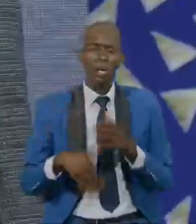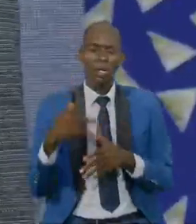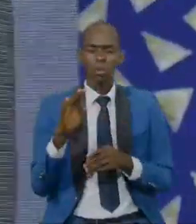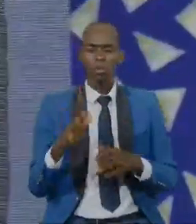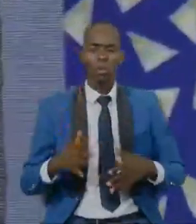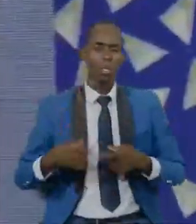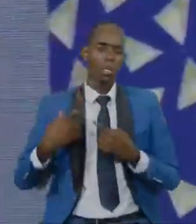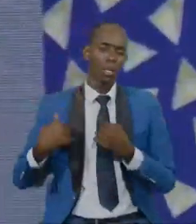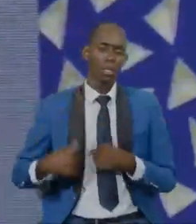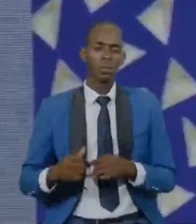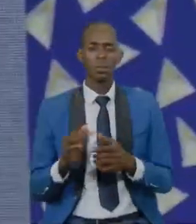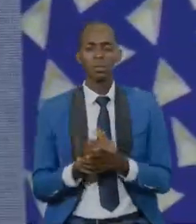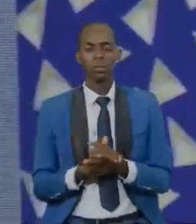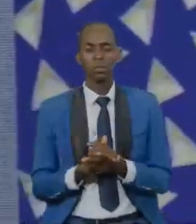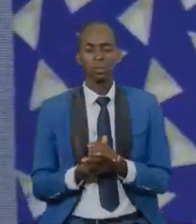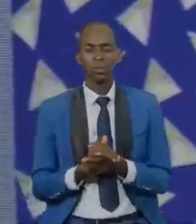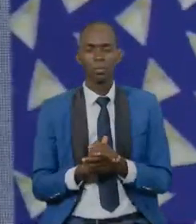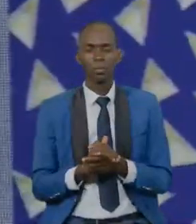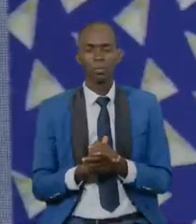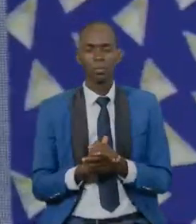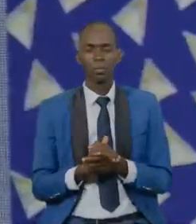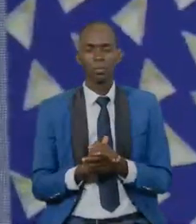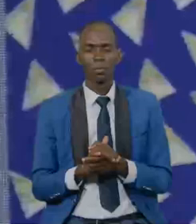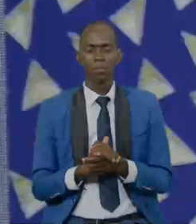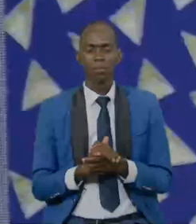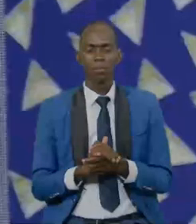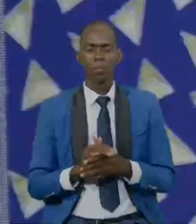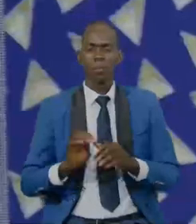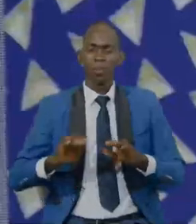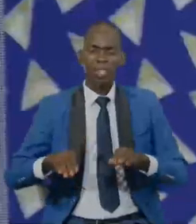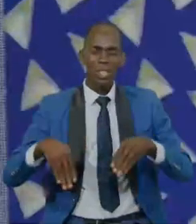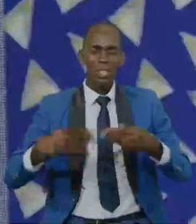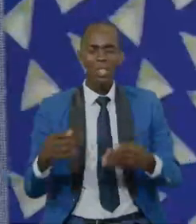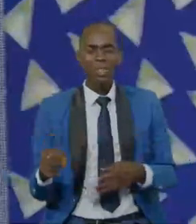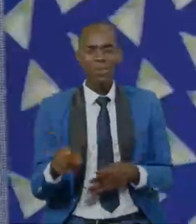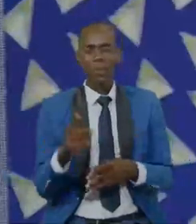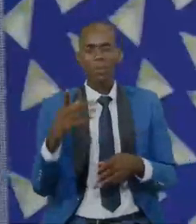Ôte l'intérêt aux choses mauvaises de leur cœur.